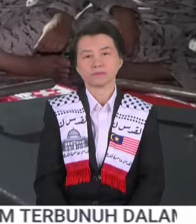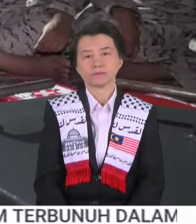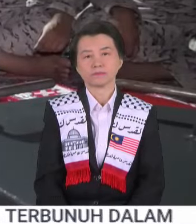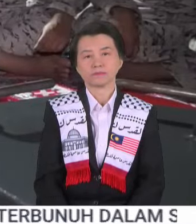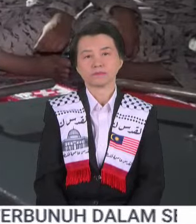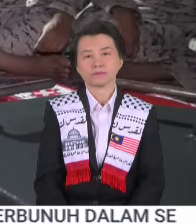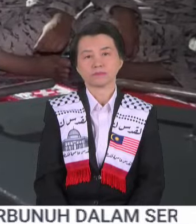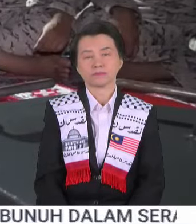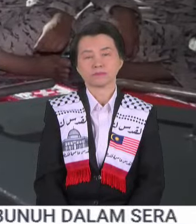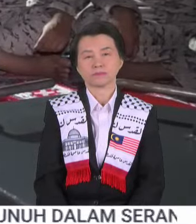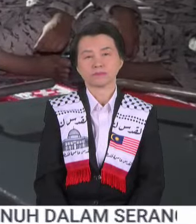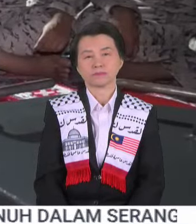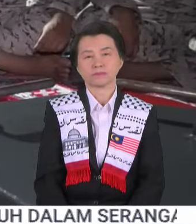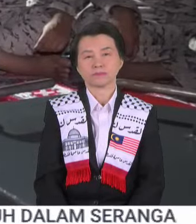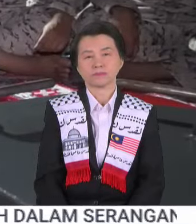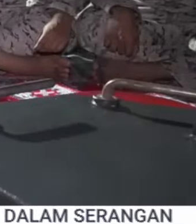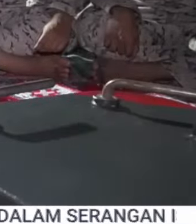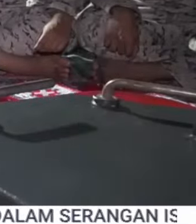Allahu Akbar,